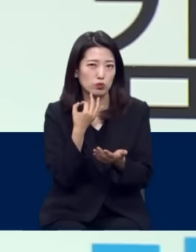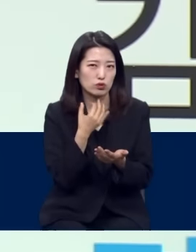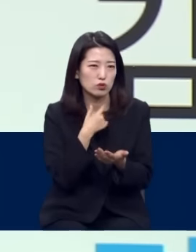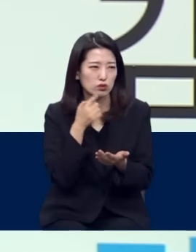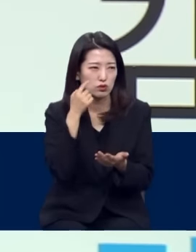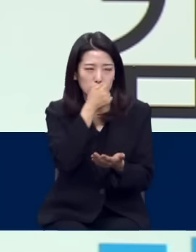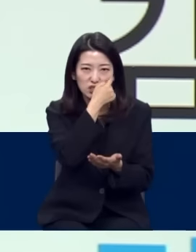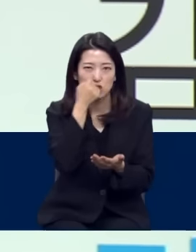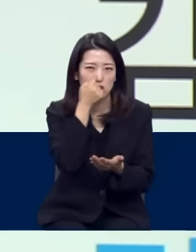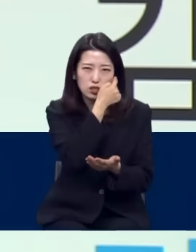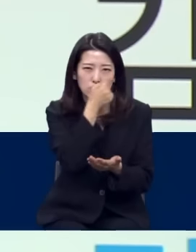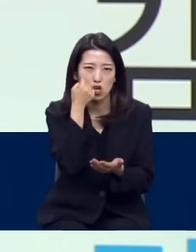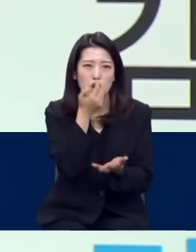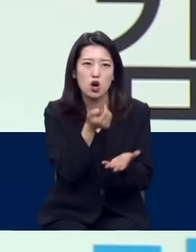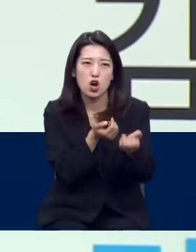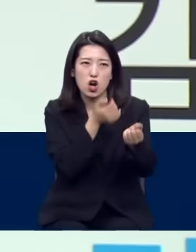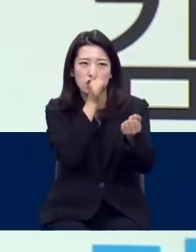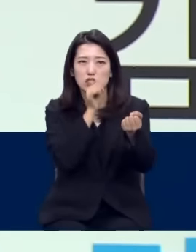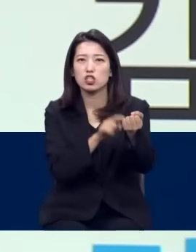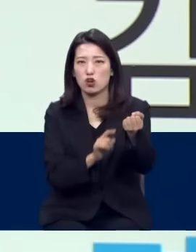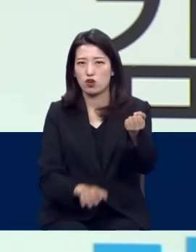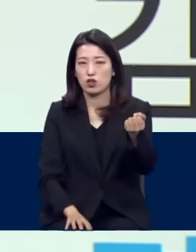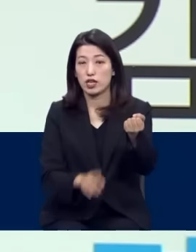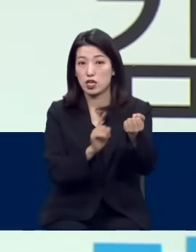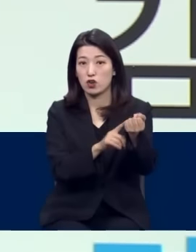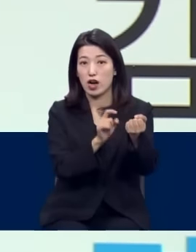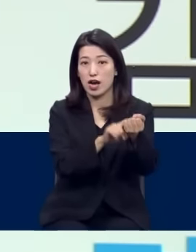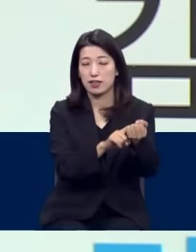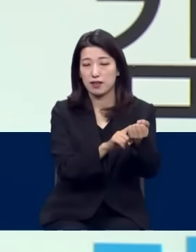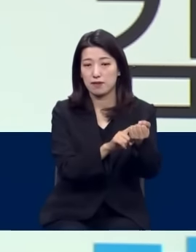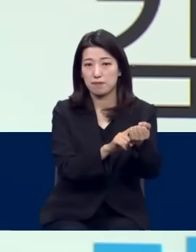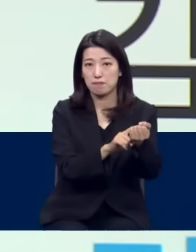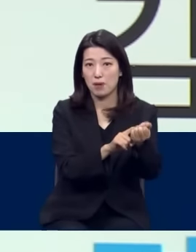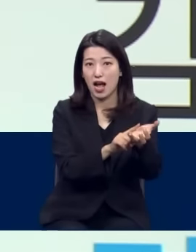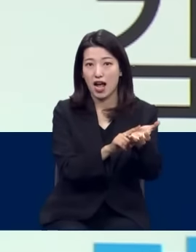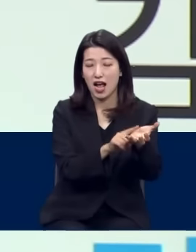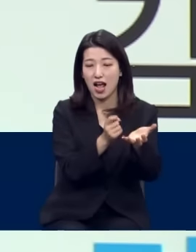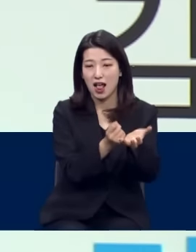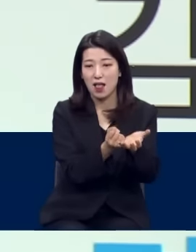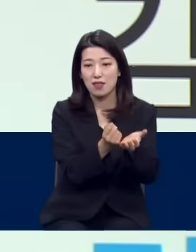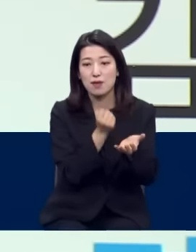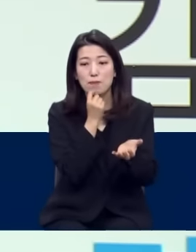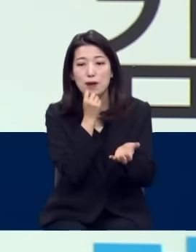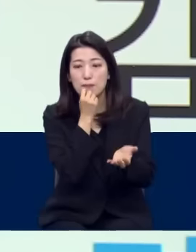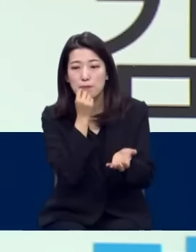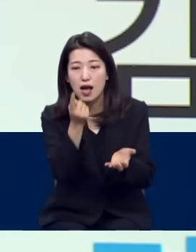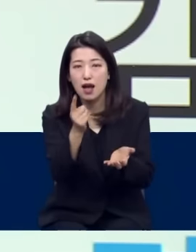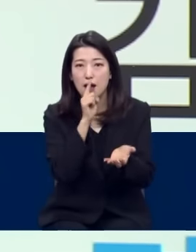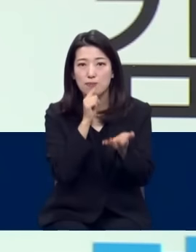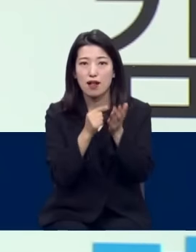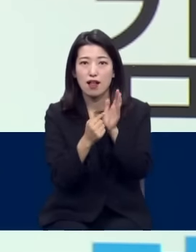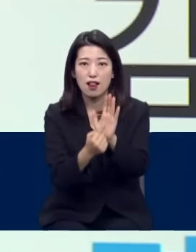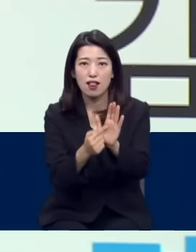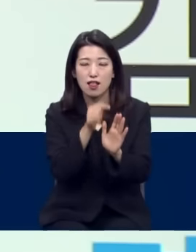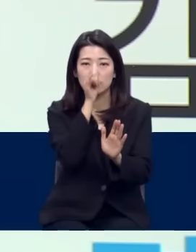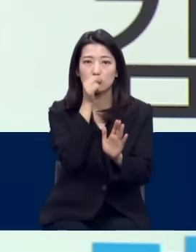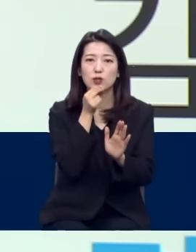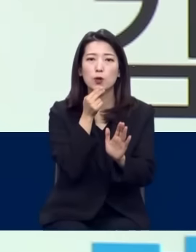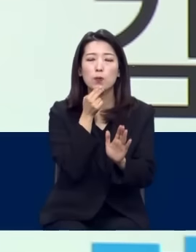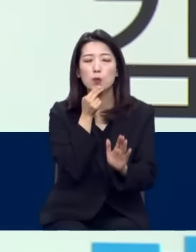상황에서 상황을 보면서 꺼낼지 말지 타이밍을 보지 않겠느냐라는 말씀을